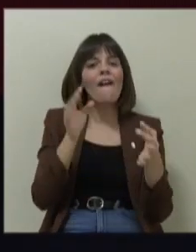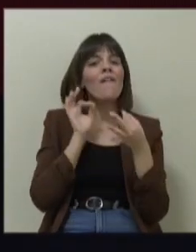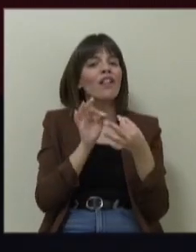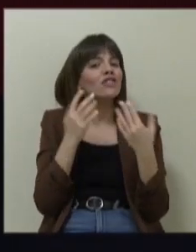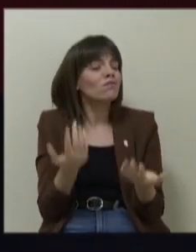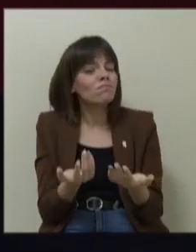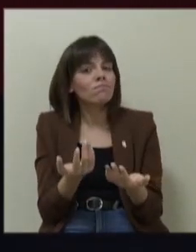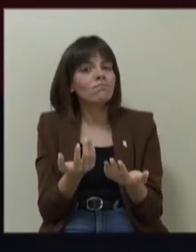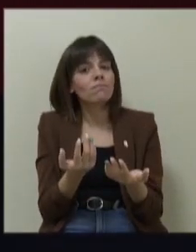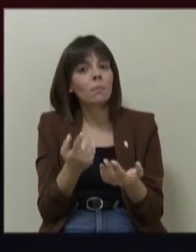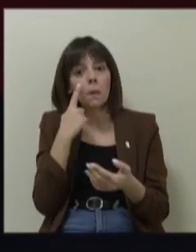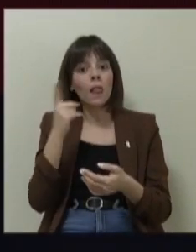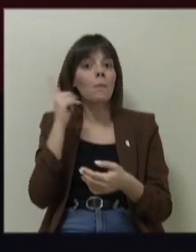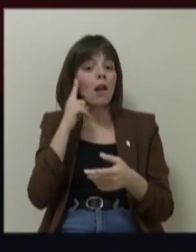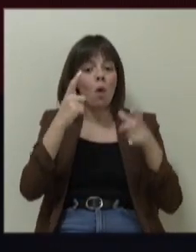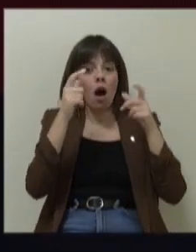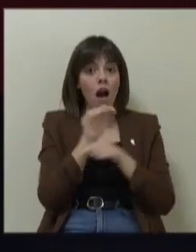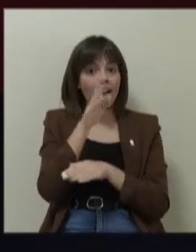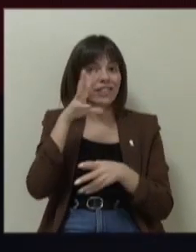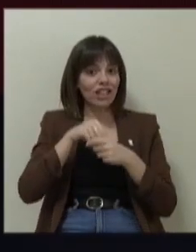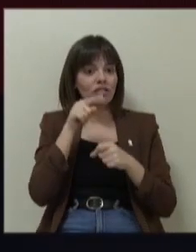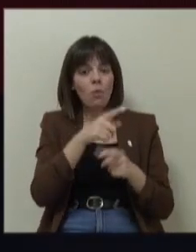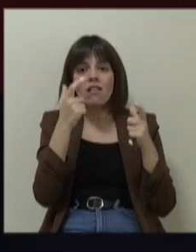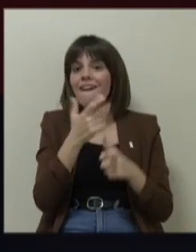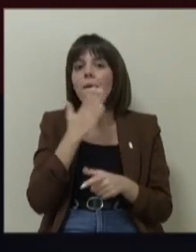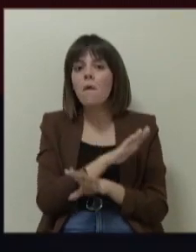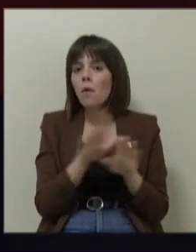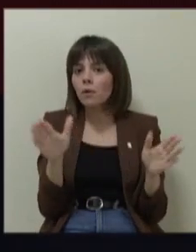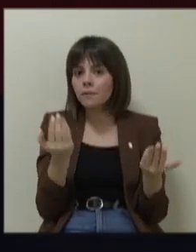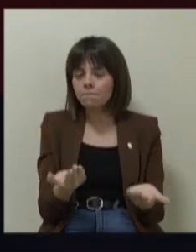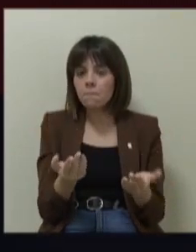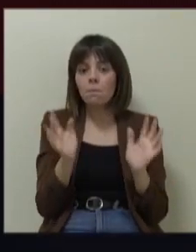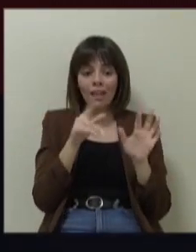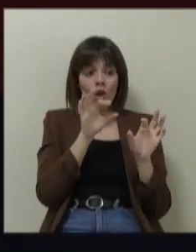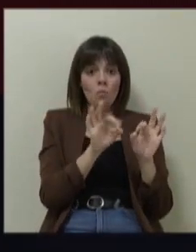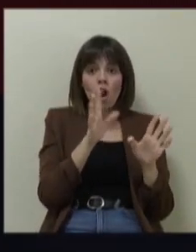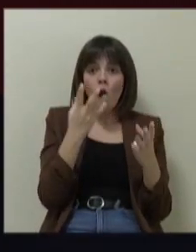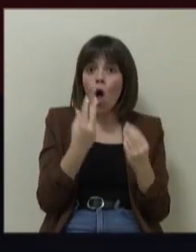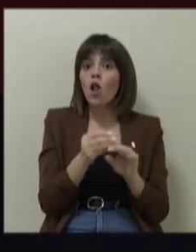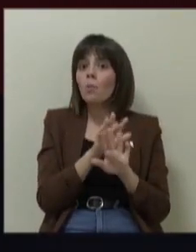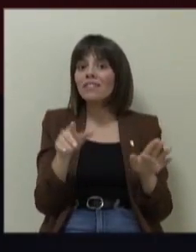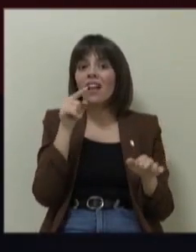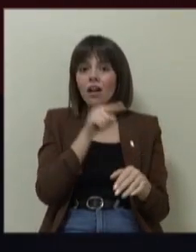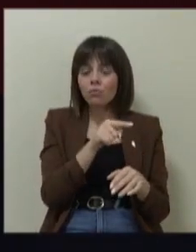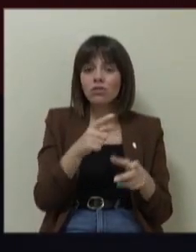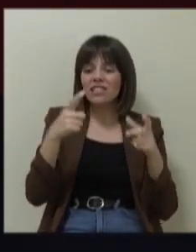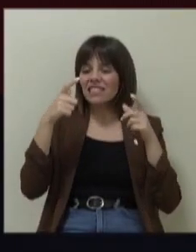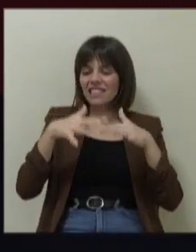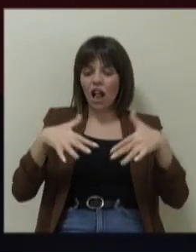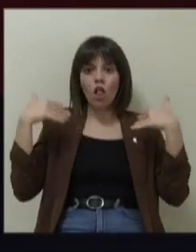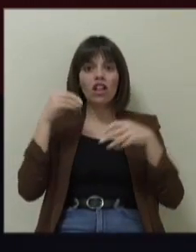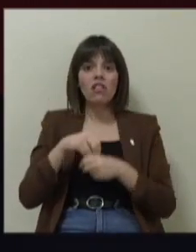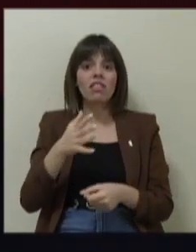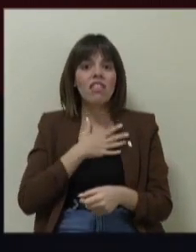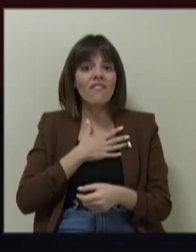kurmak, metropol hayatı dediğimiz bu hayatta bunlara yer yok. Halbuki bunlar olmasa bu salonda bile nefes almamız mümkün